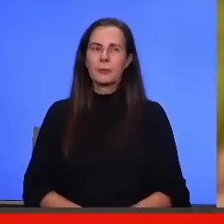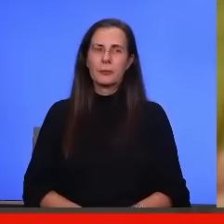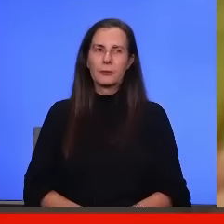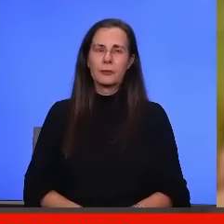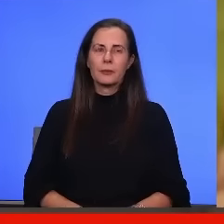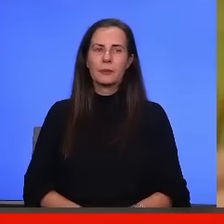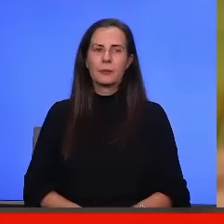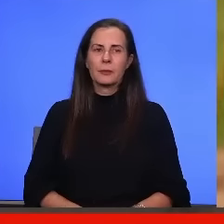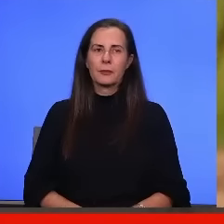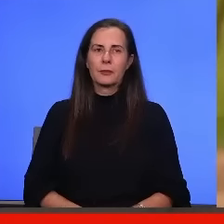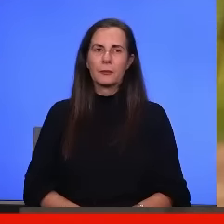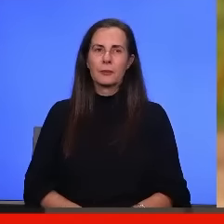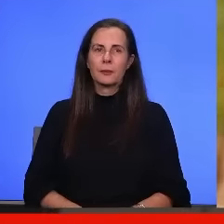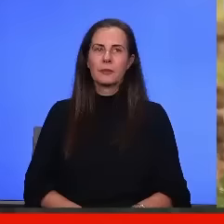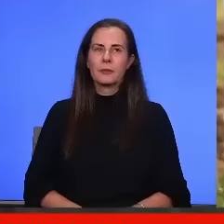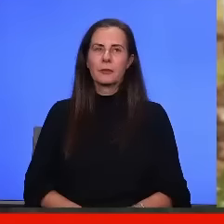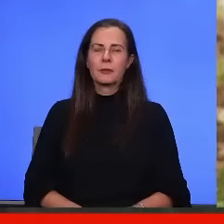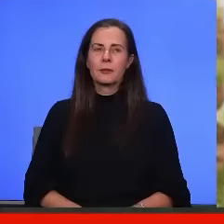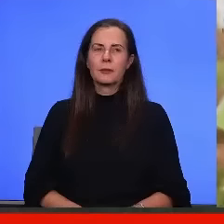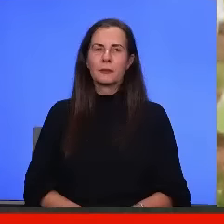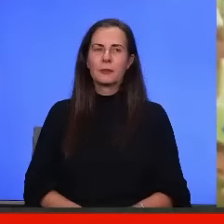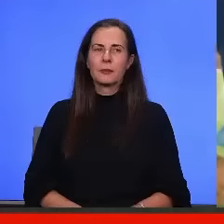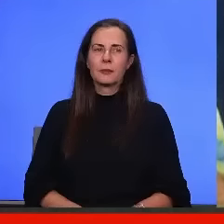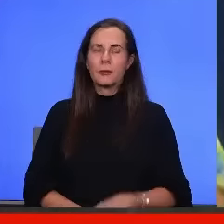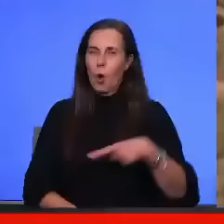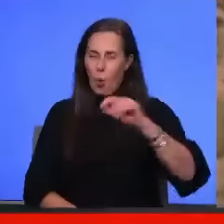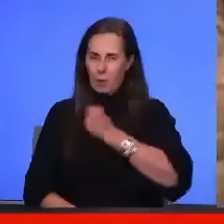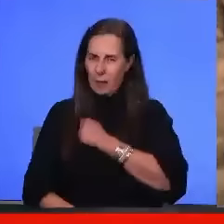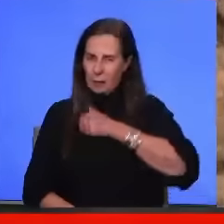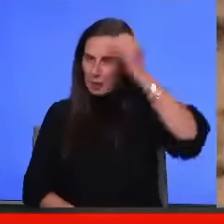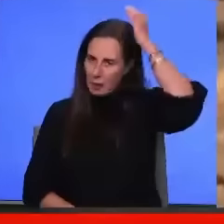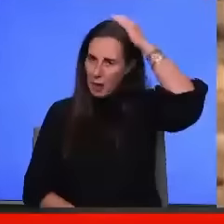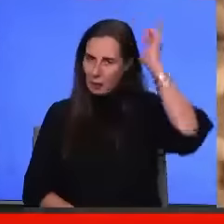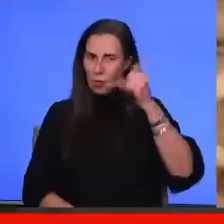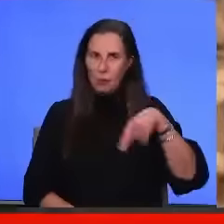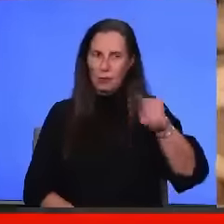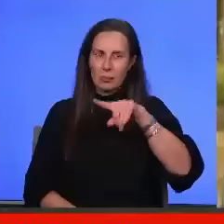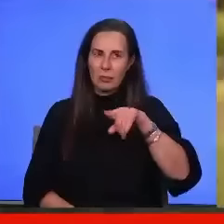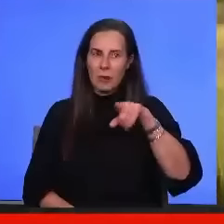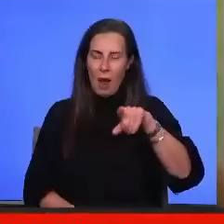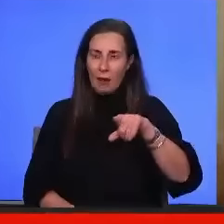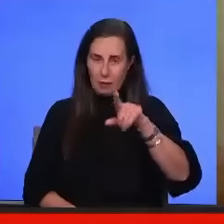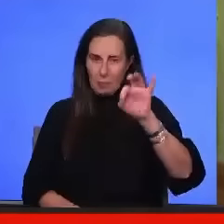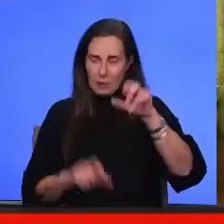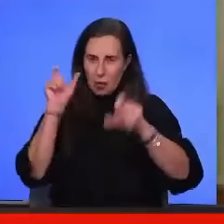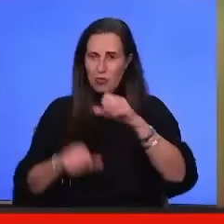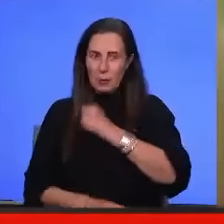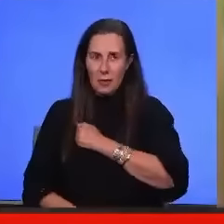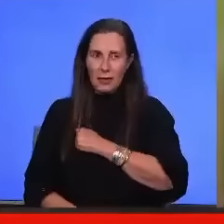והתעלל, שמי דקדושה וריחו. אני רואה שאתם חובשי כיפה, נכון? אז אתם בעצם הדתיים.